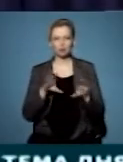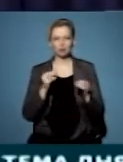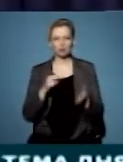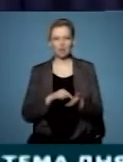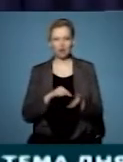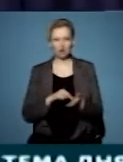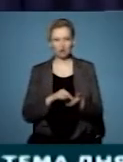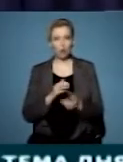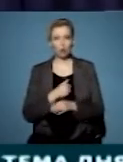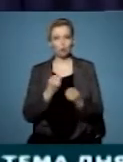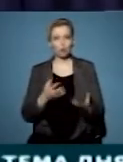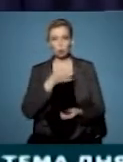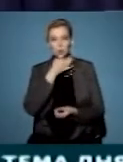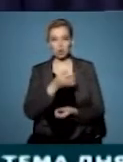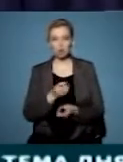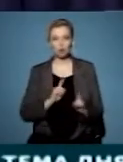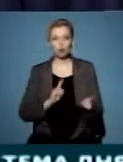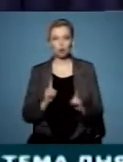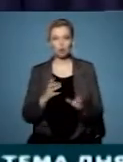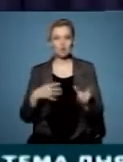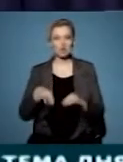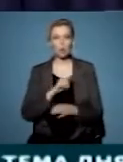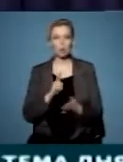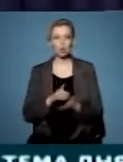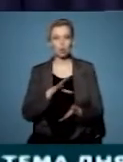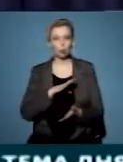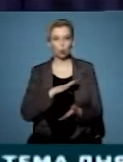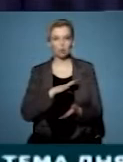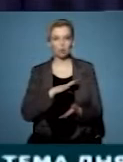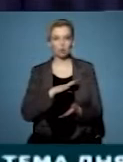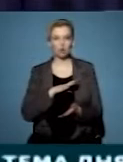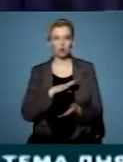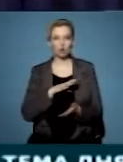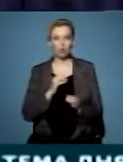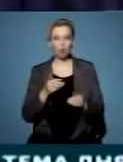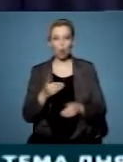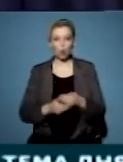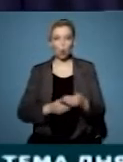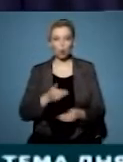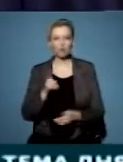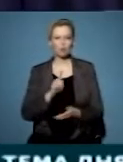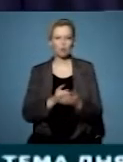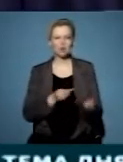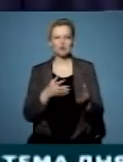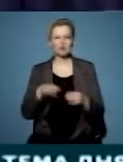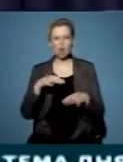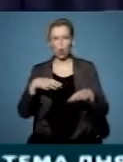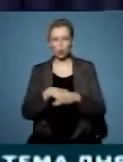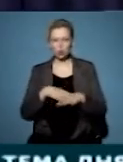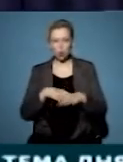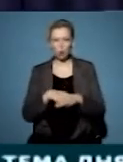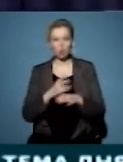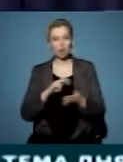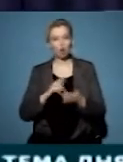тарифу. Хочу просто сказати, що все має бути покроково. Тобто вони мають подати всі розрахунки